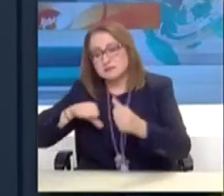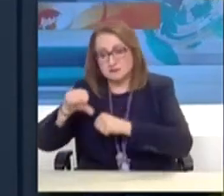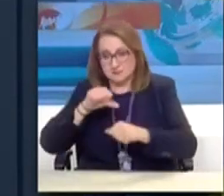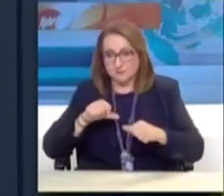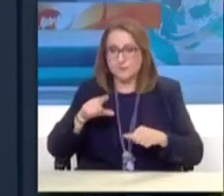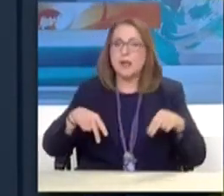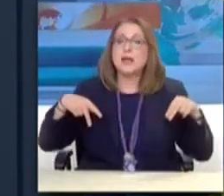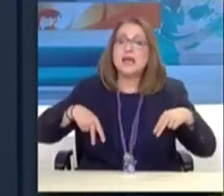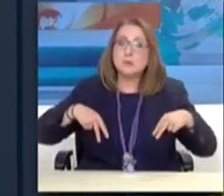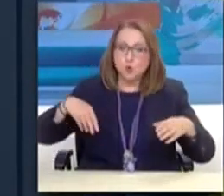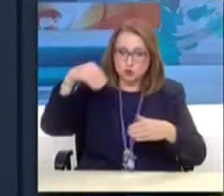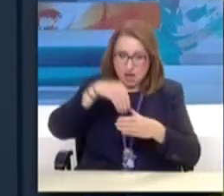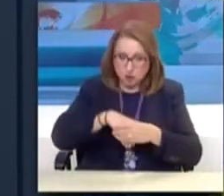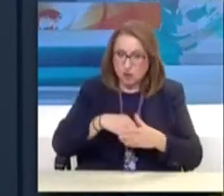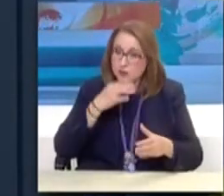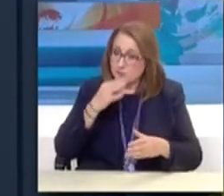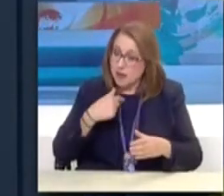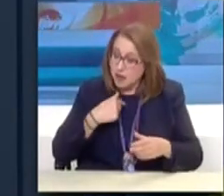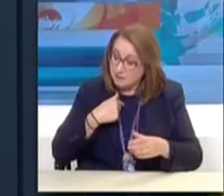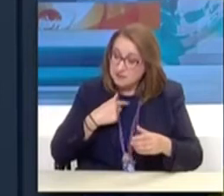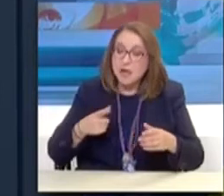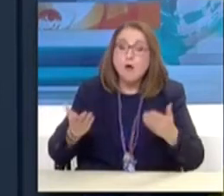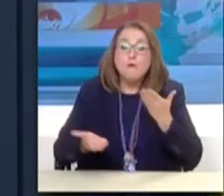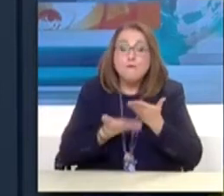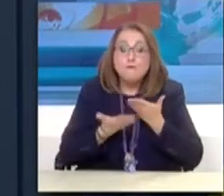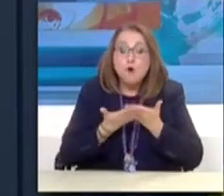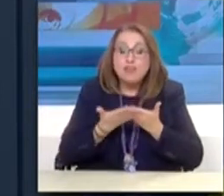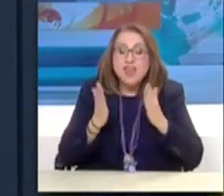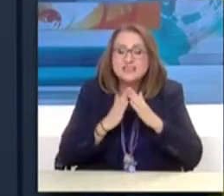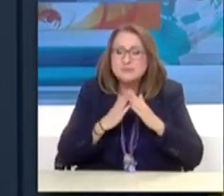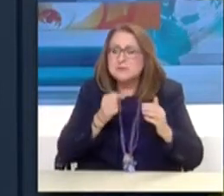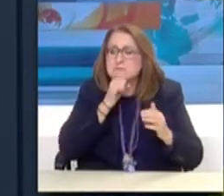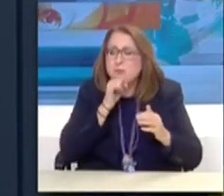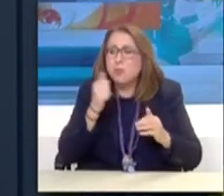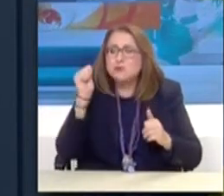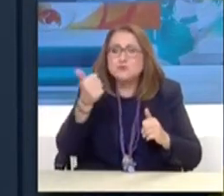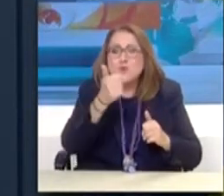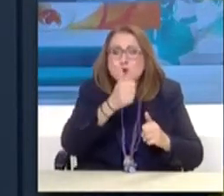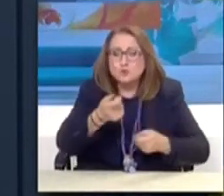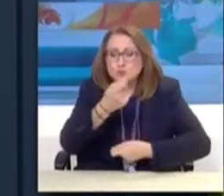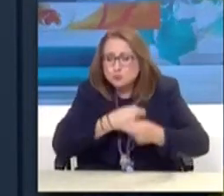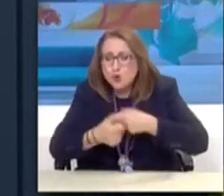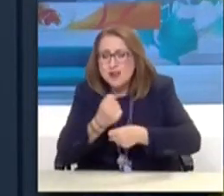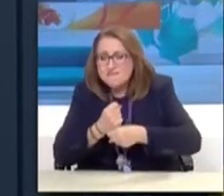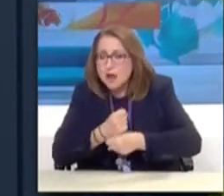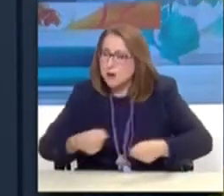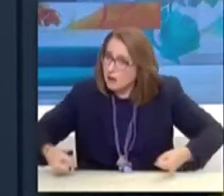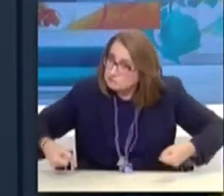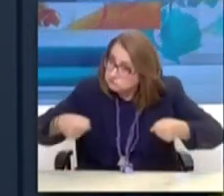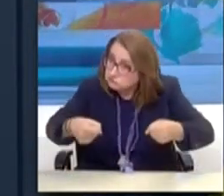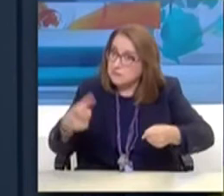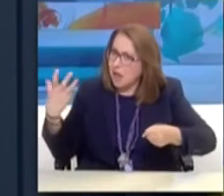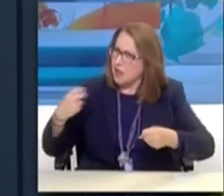Υπουργός Εσωτερικών, ενισχύουμε το πρόγραμμα βοήθειας στο σπίτι με πρόσθετες δυνάμεις. Εντάσσονται σε αυτό οι εργαζόμενοι των